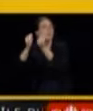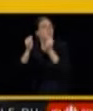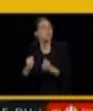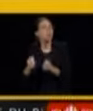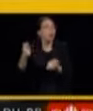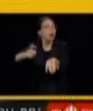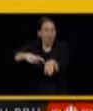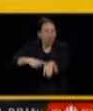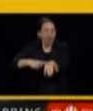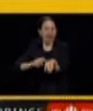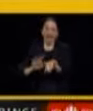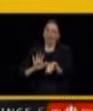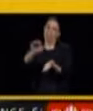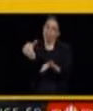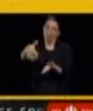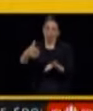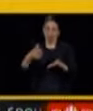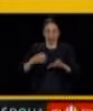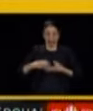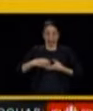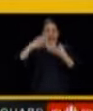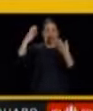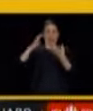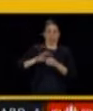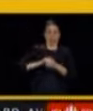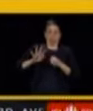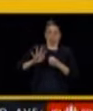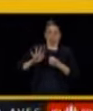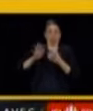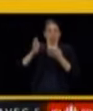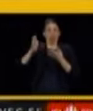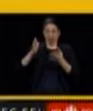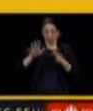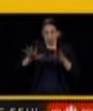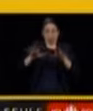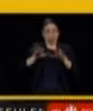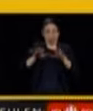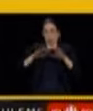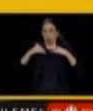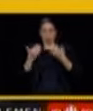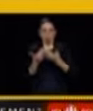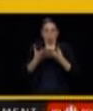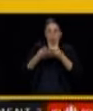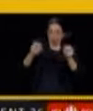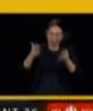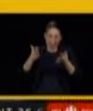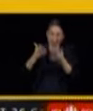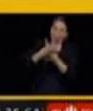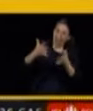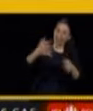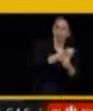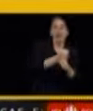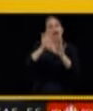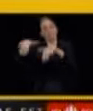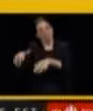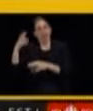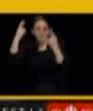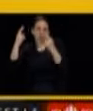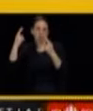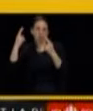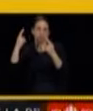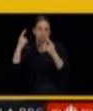ça après que la crise sera réglée. Pour l'instant, là, il faut régler la crise pour s'occuper de notre monde dans les